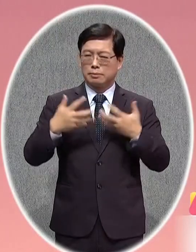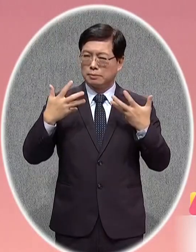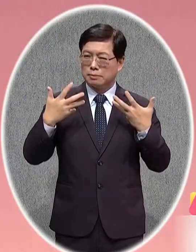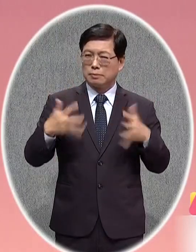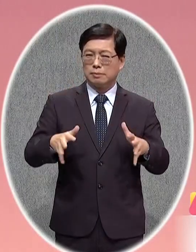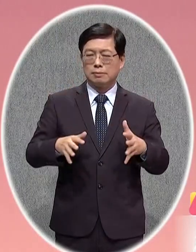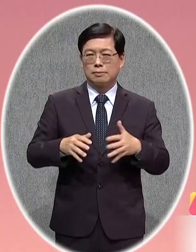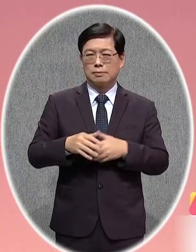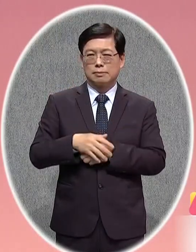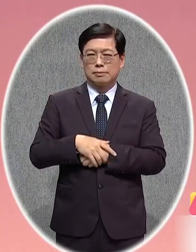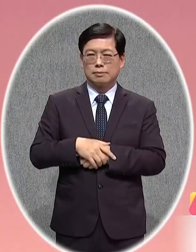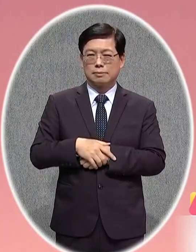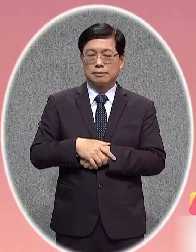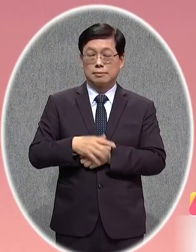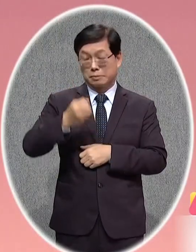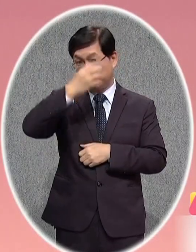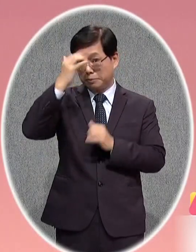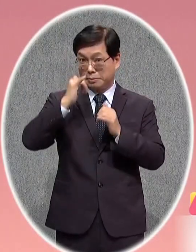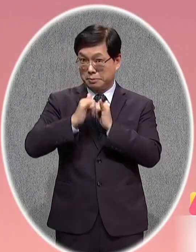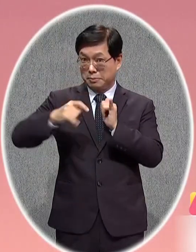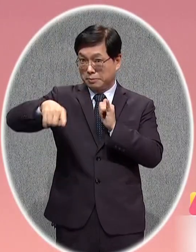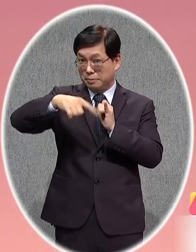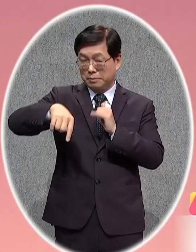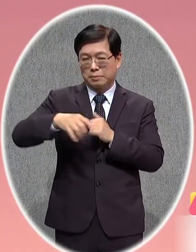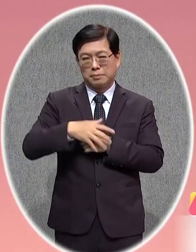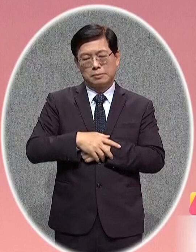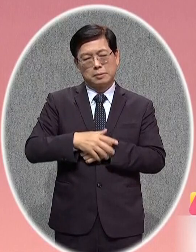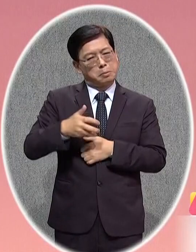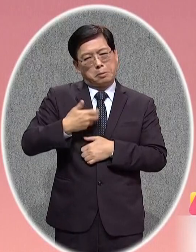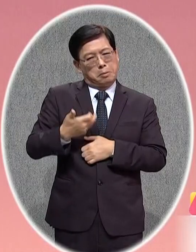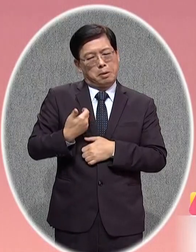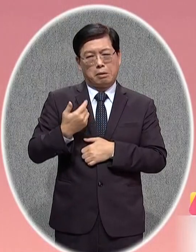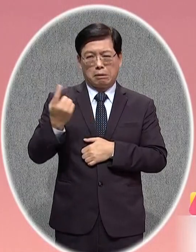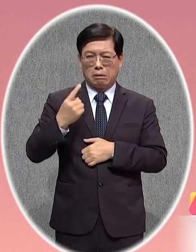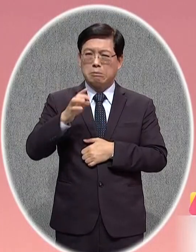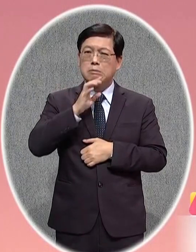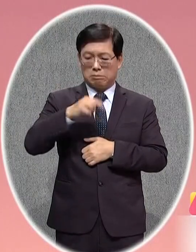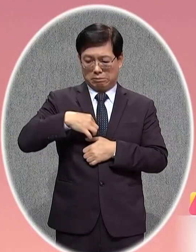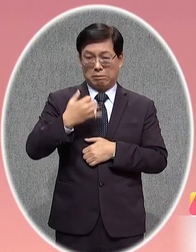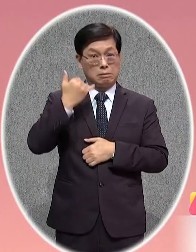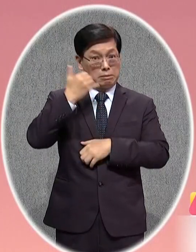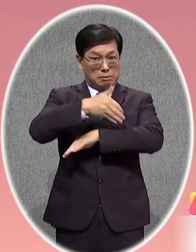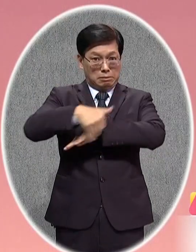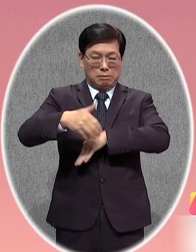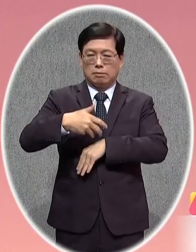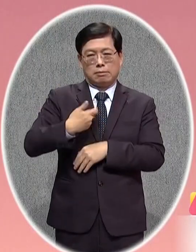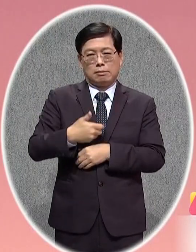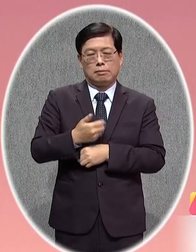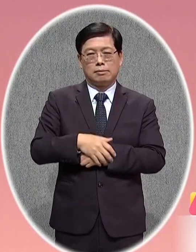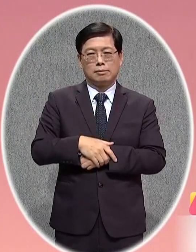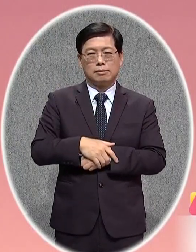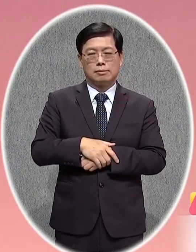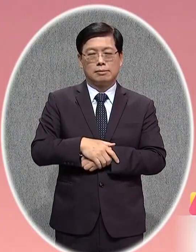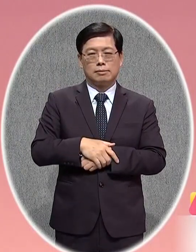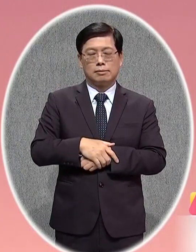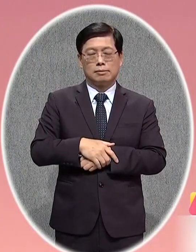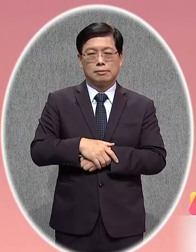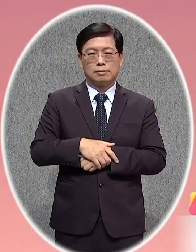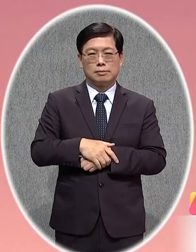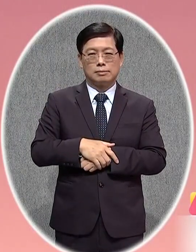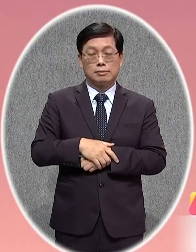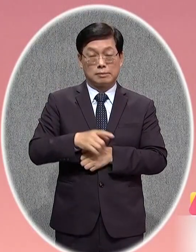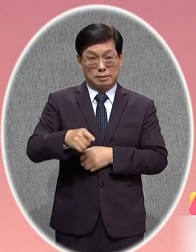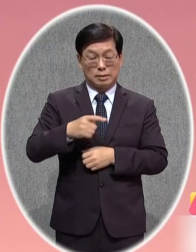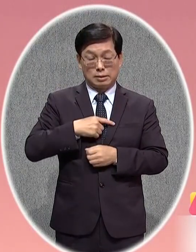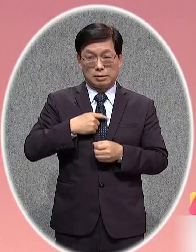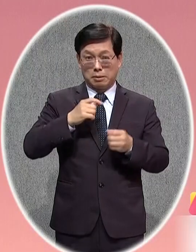的年轻人已经不太知道什么叫做自然海岸了。那么在这个